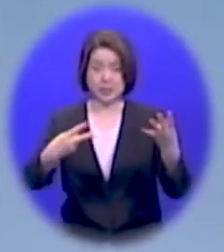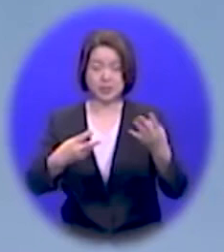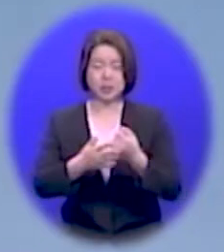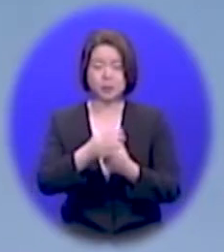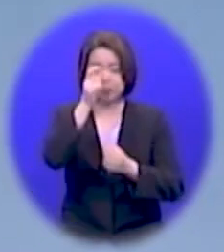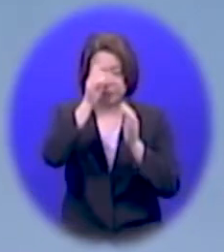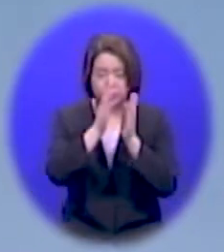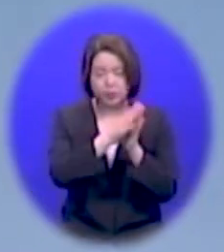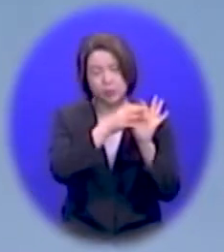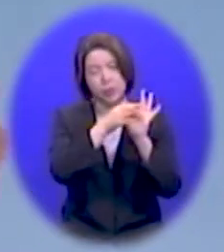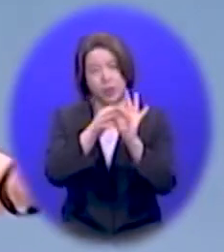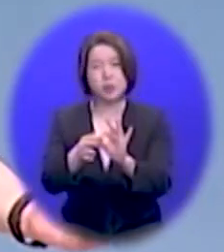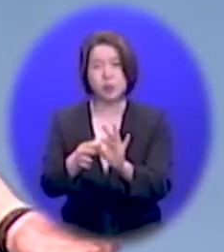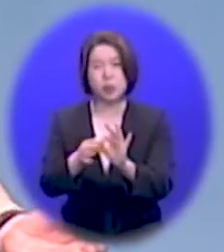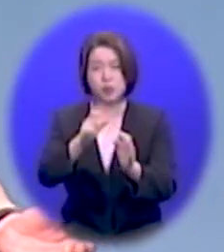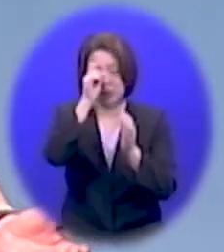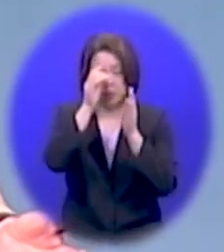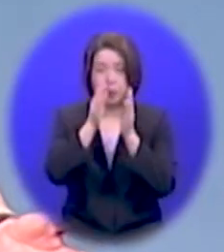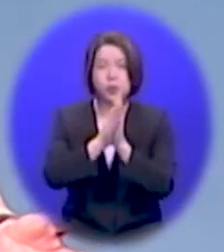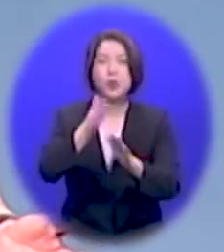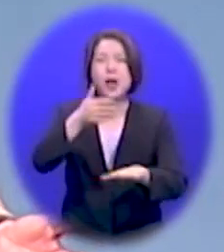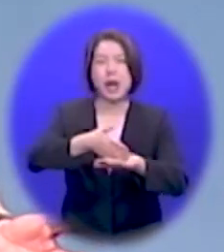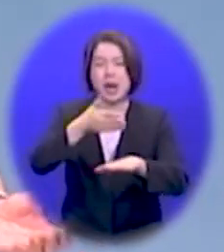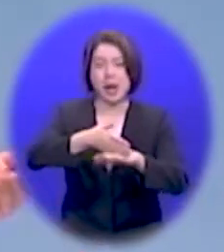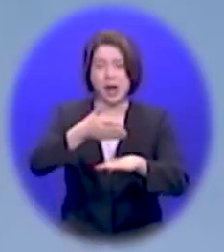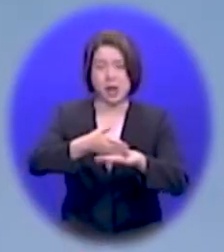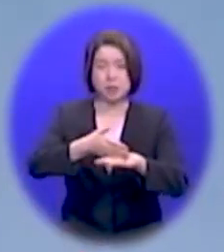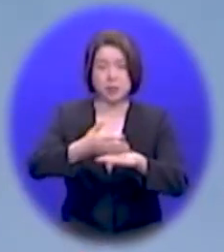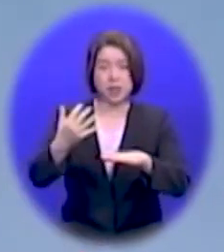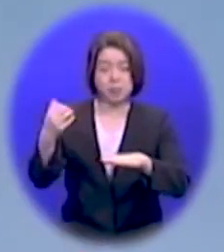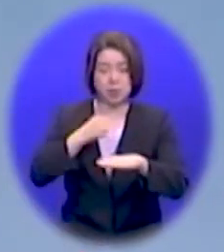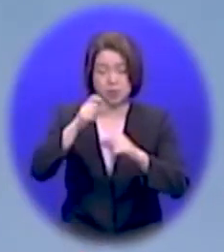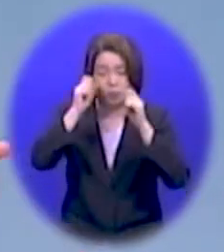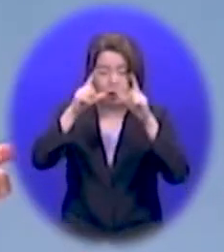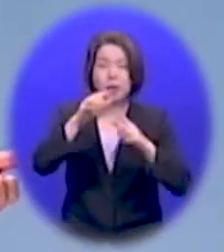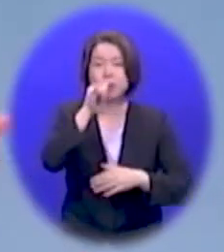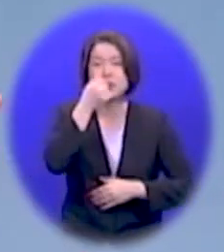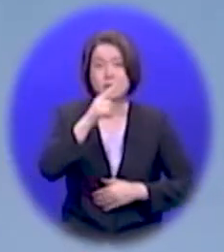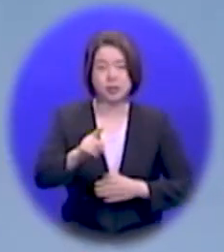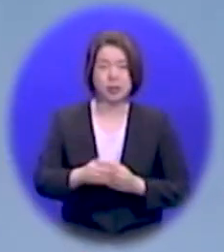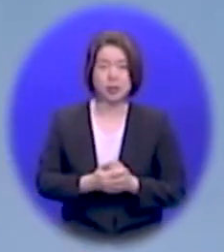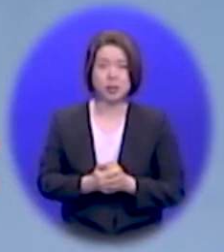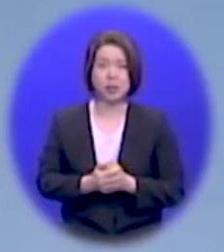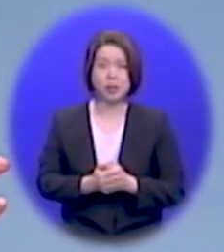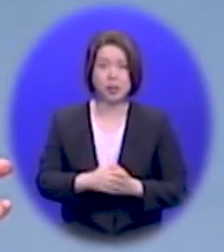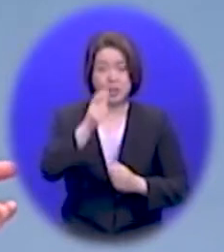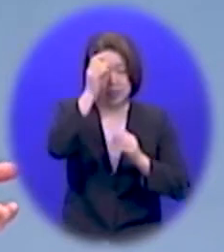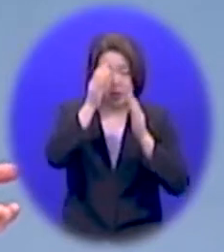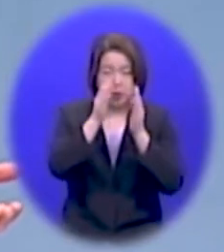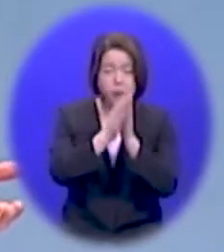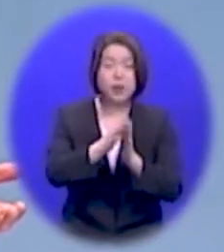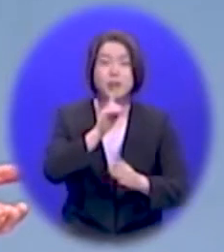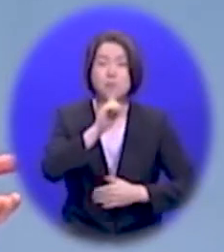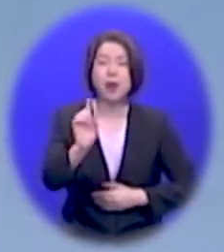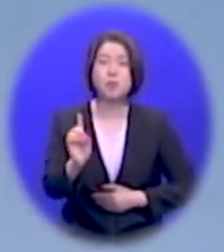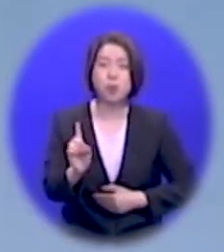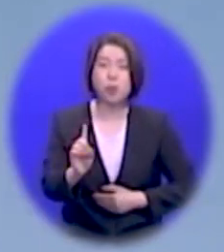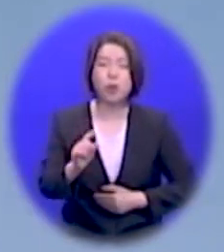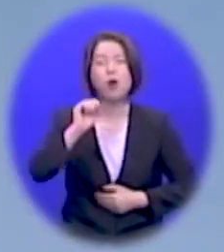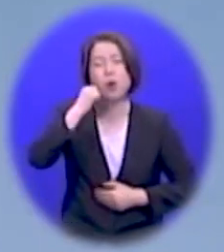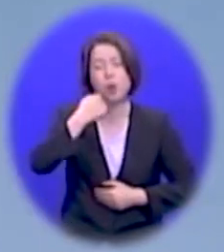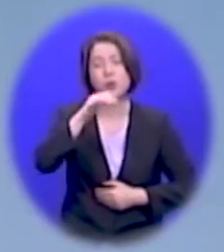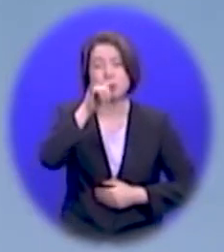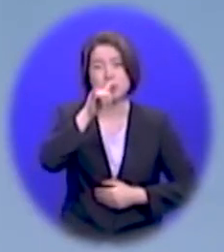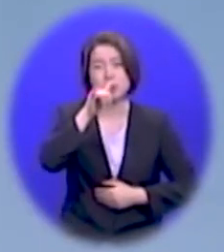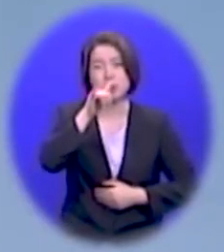감사함으로 깨어 있으라 기도한다 는 말은 어려움이 있다는 뜻이죠 그런데